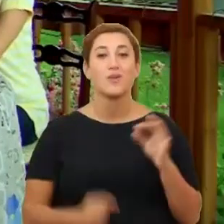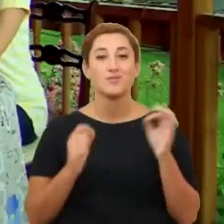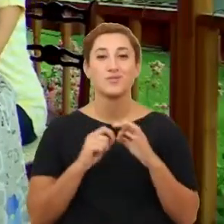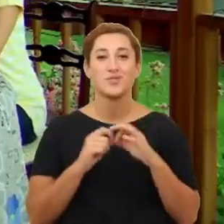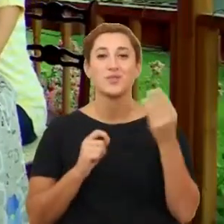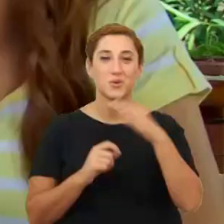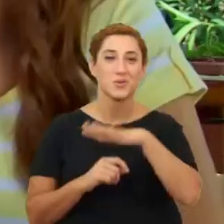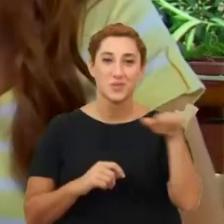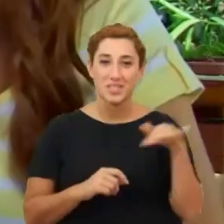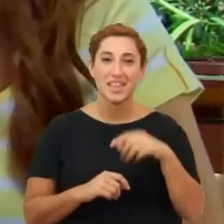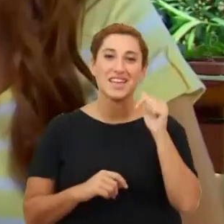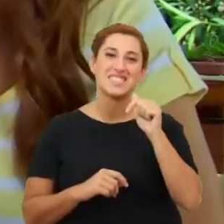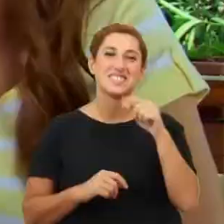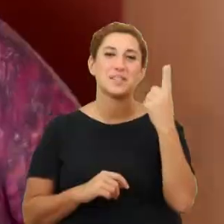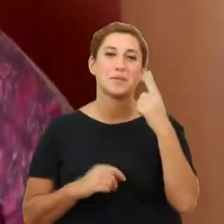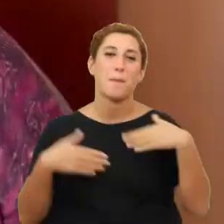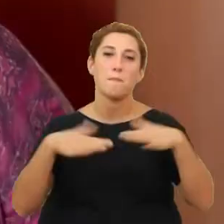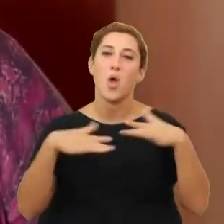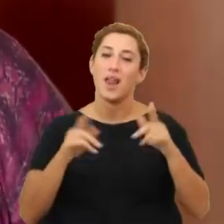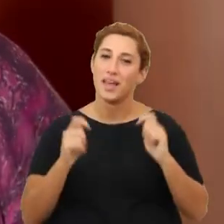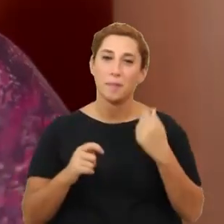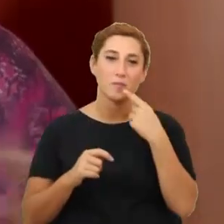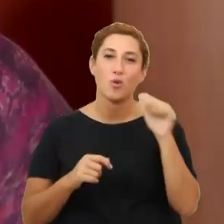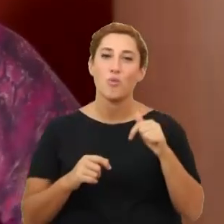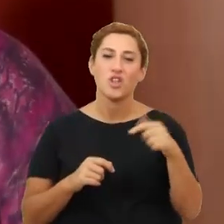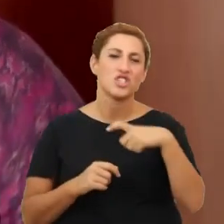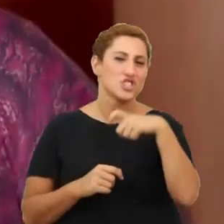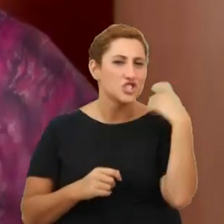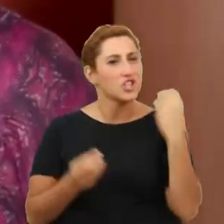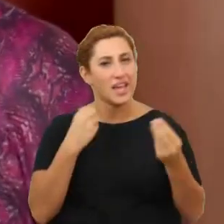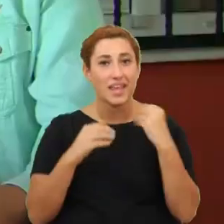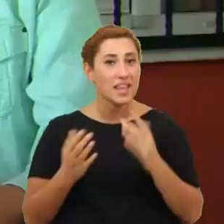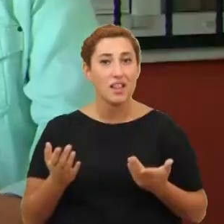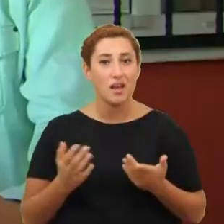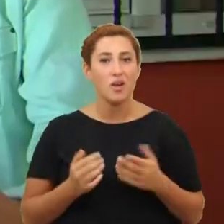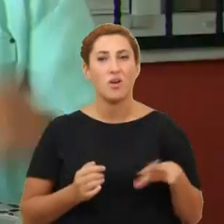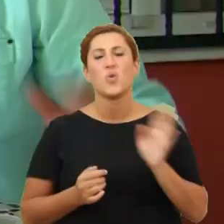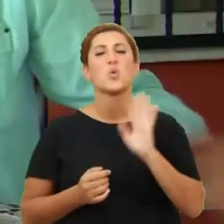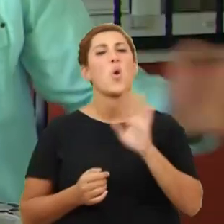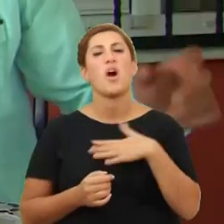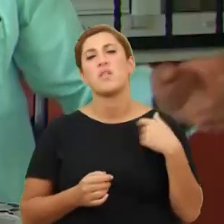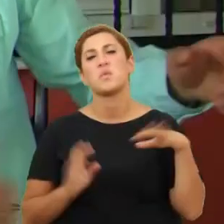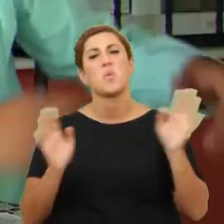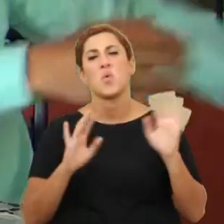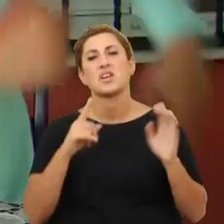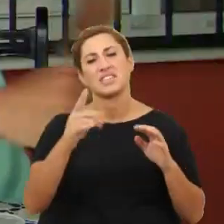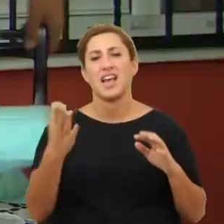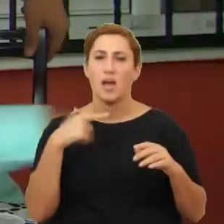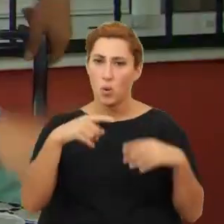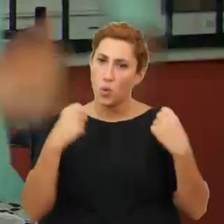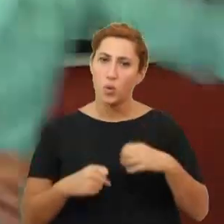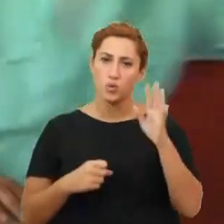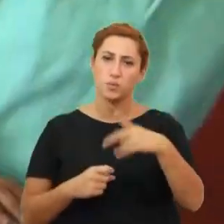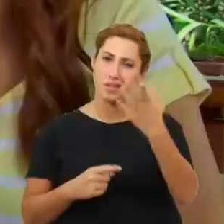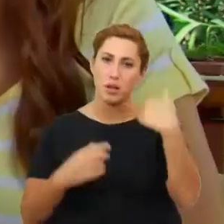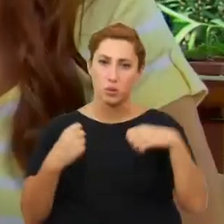Burhan çocuklar size bir börek yapayım diyorum. Böyle sıcak sıcak yiyin ha. Yok anne yok. Sen gel şöyle bir otur